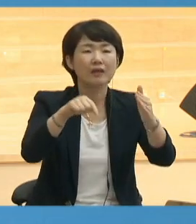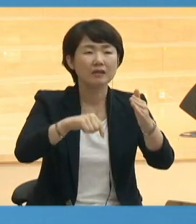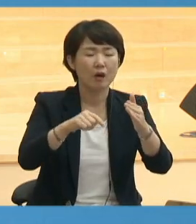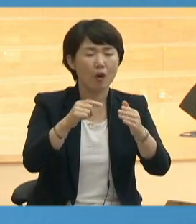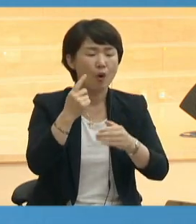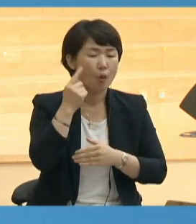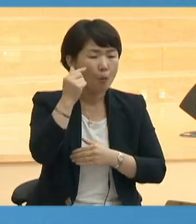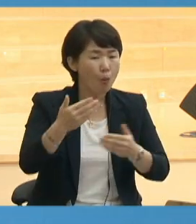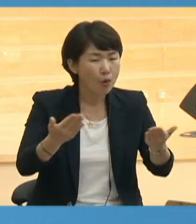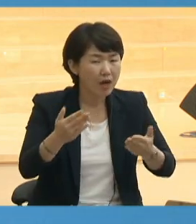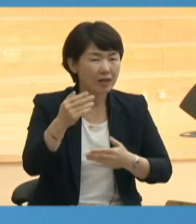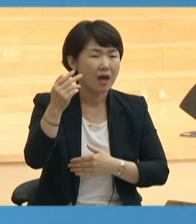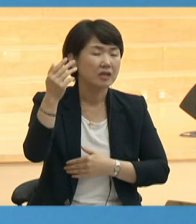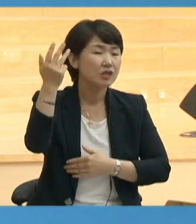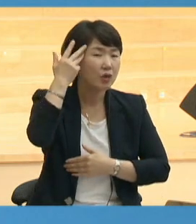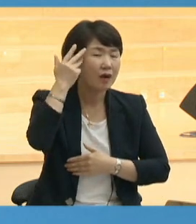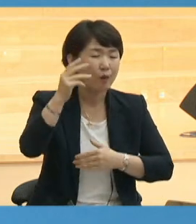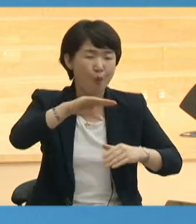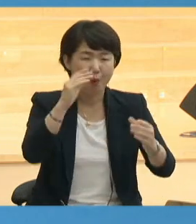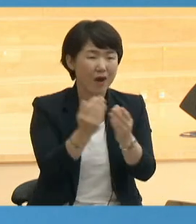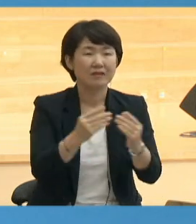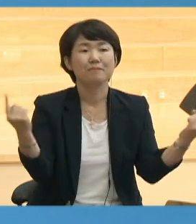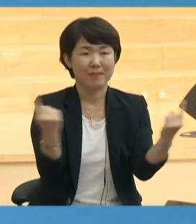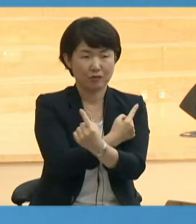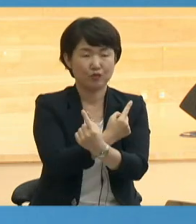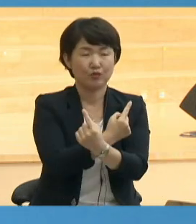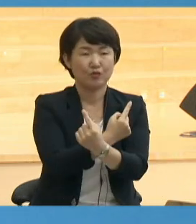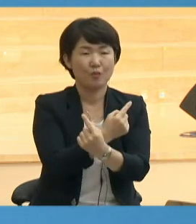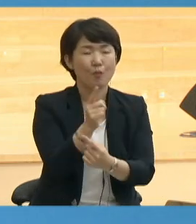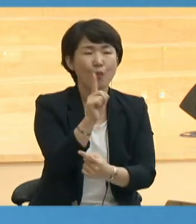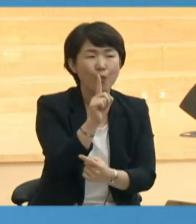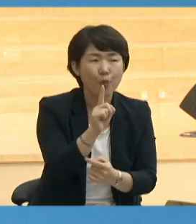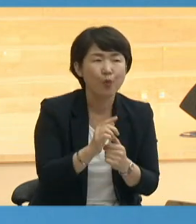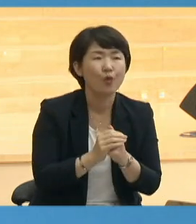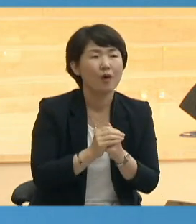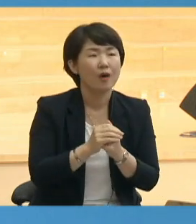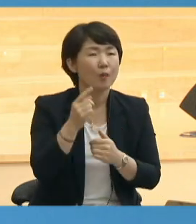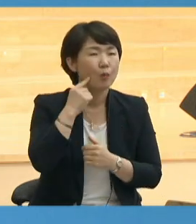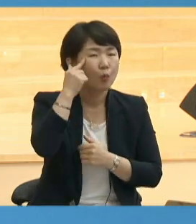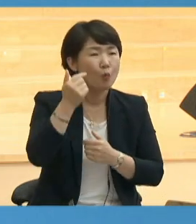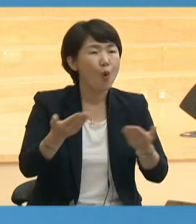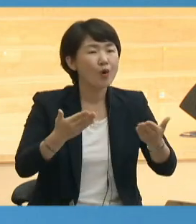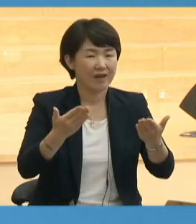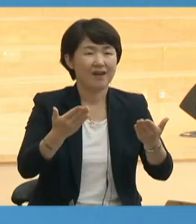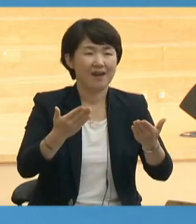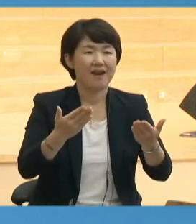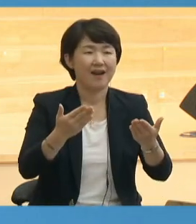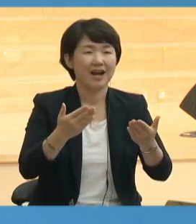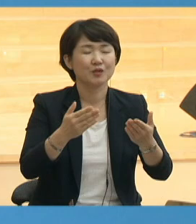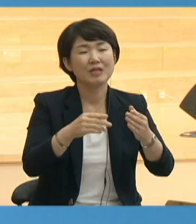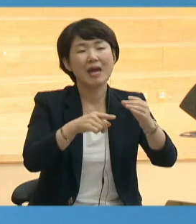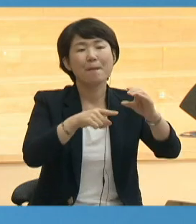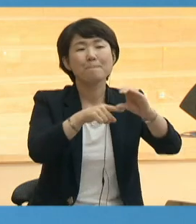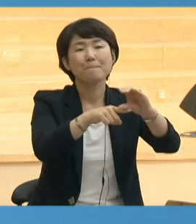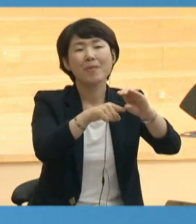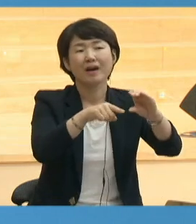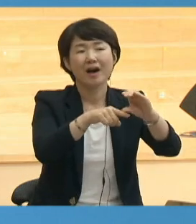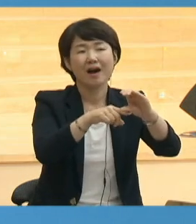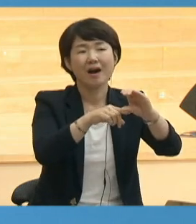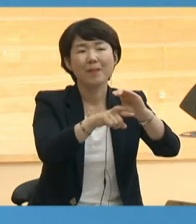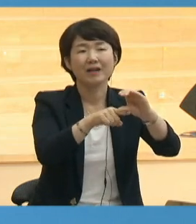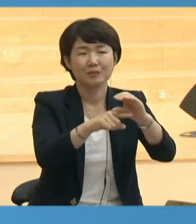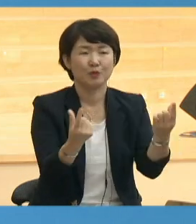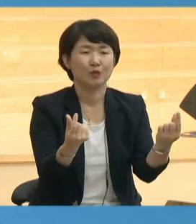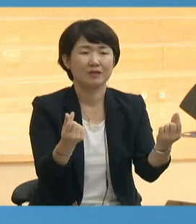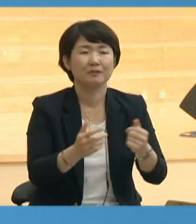전반을 완전히 뒤흔들어 놓은 뭐랄까 일종의 목회 백서 라고 말할 수 있는 책이죠 이건 아주